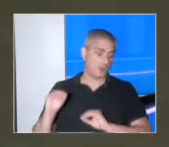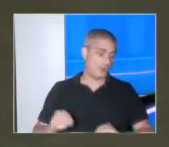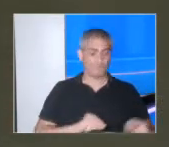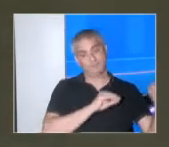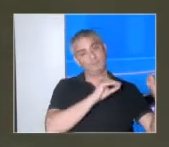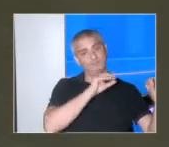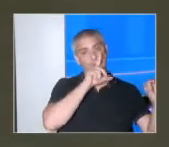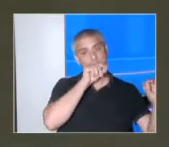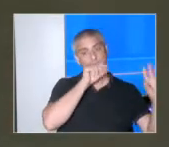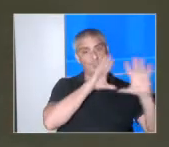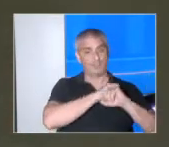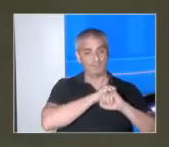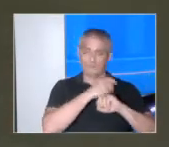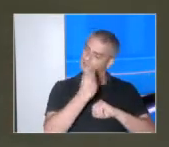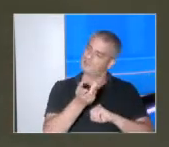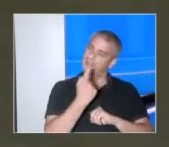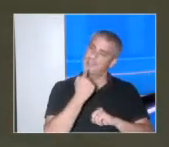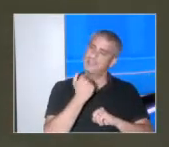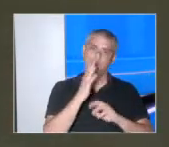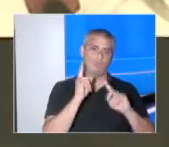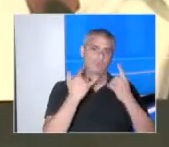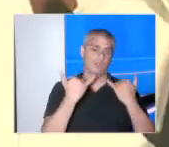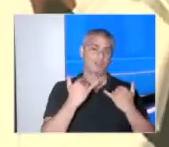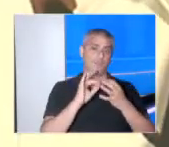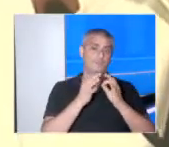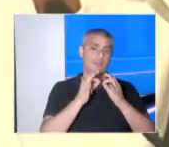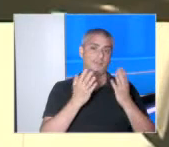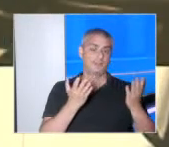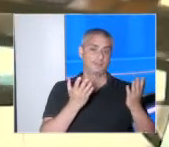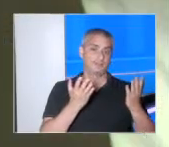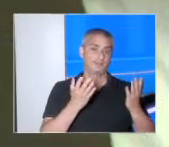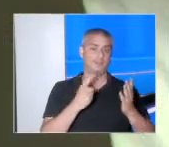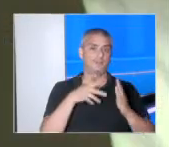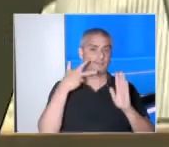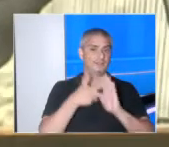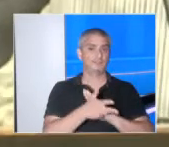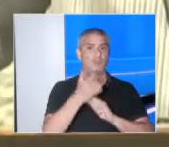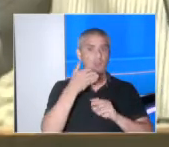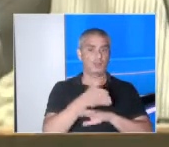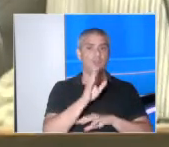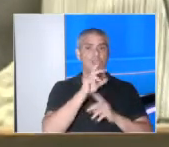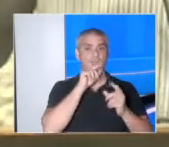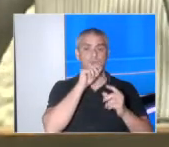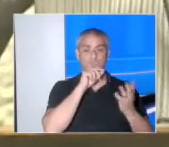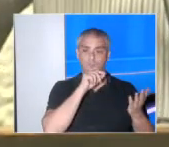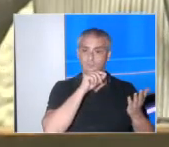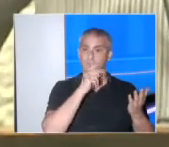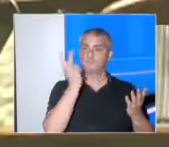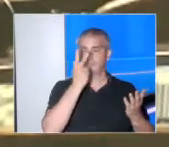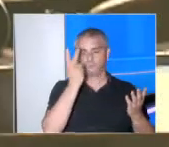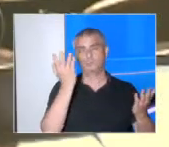מיד לציוצי ערב. ניתן לכם טעימה ממה שקרה היום ברשתות החברתיות, נצלול קצת פנימה אל תוך הציוצים,